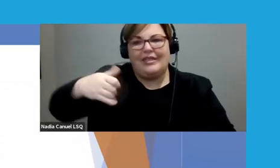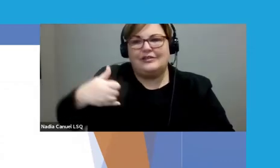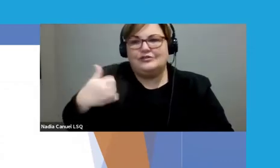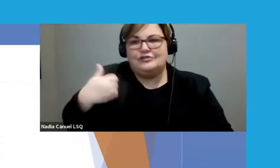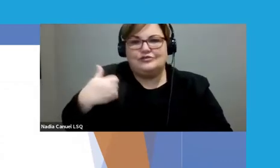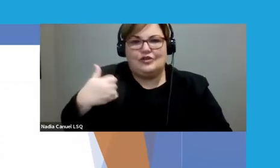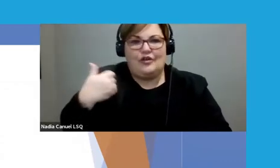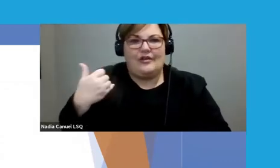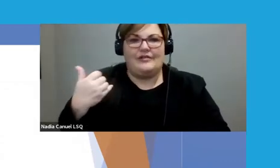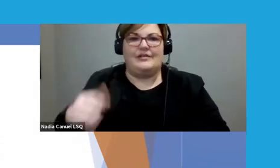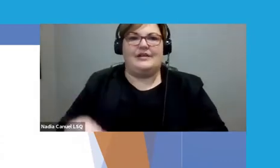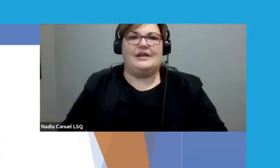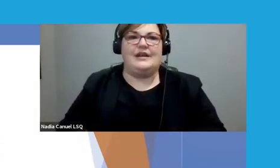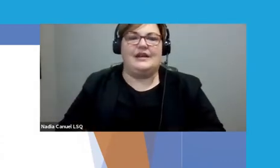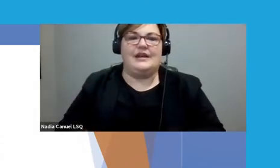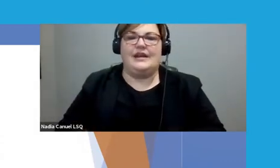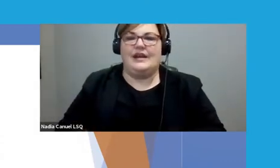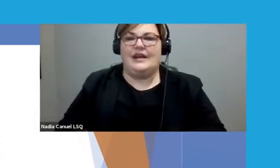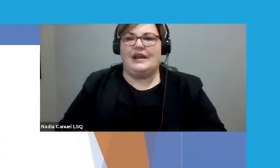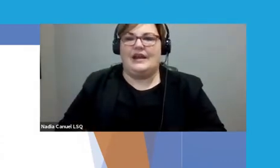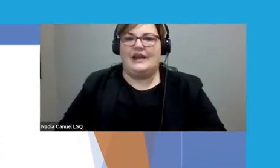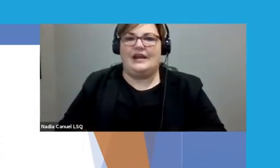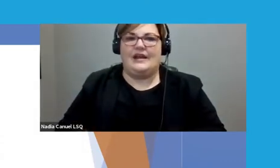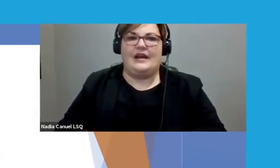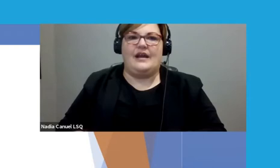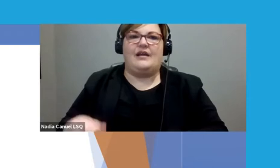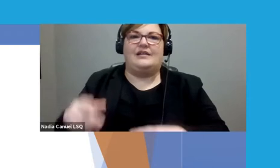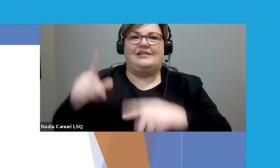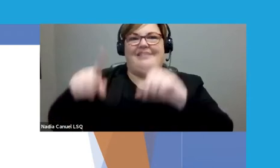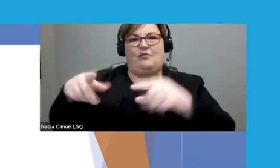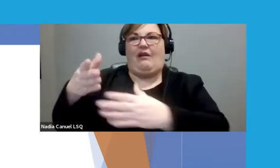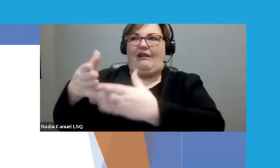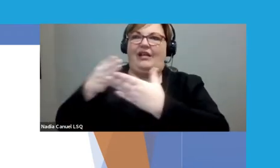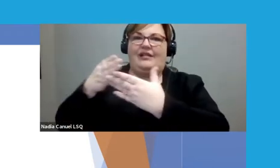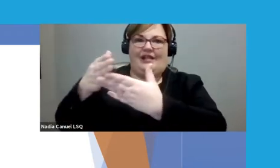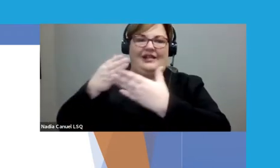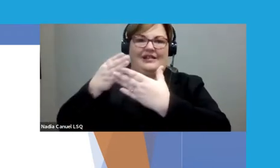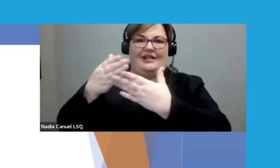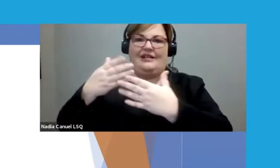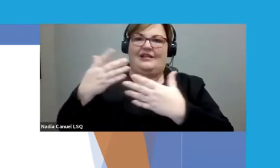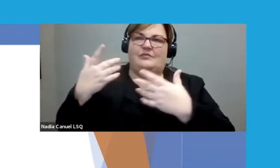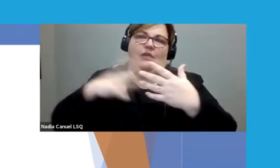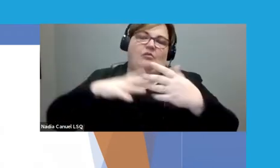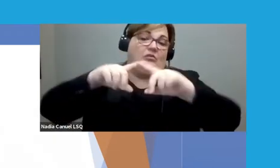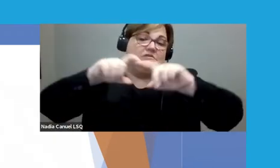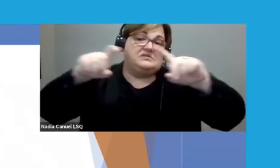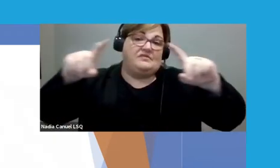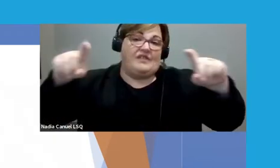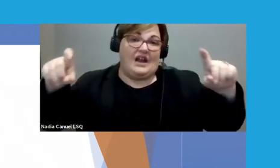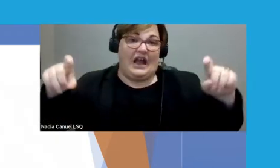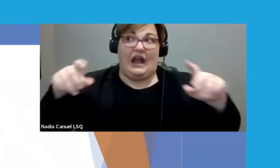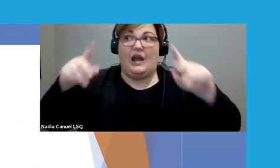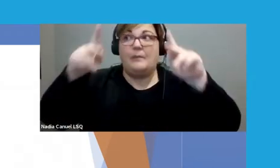médicales et aux déterminations d'aide de différents proches